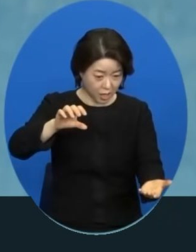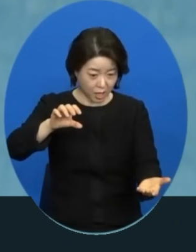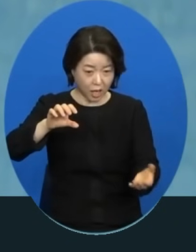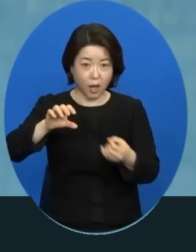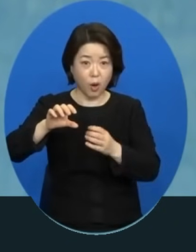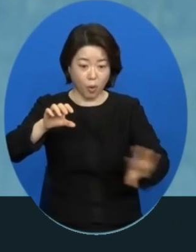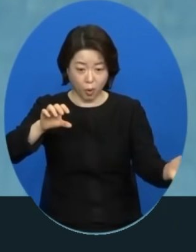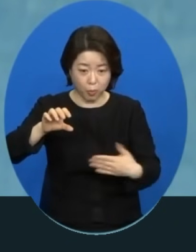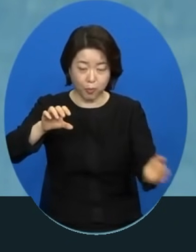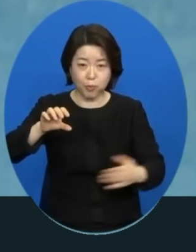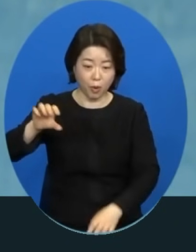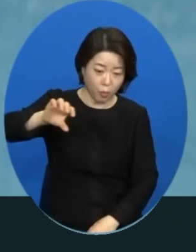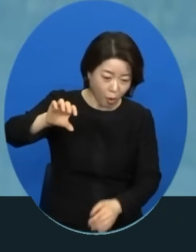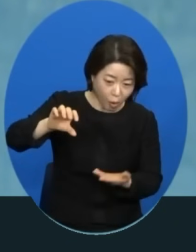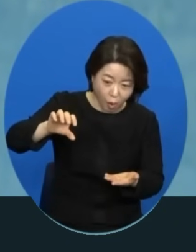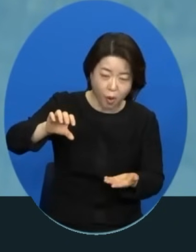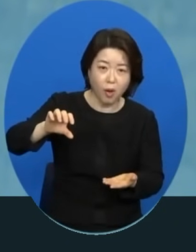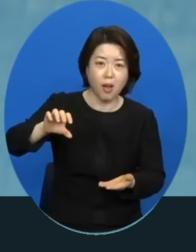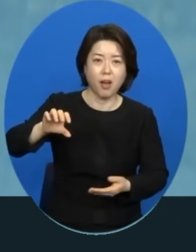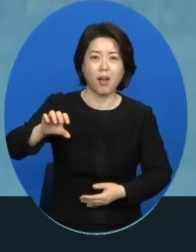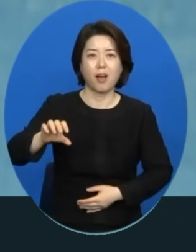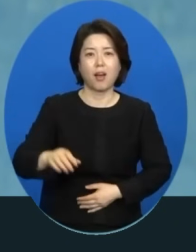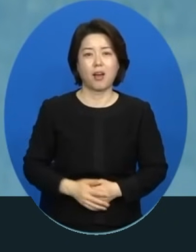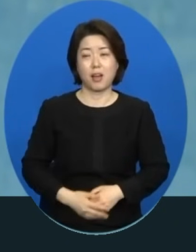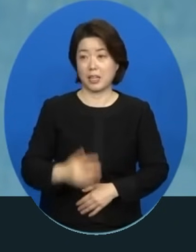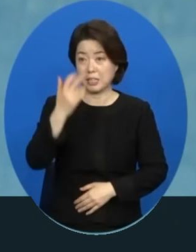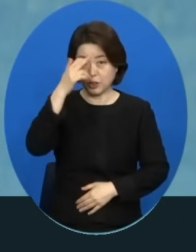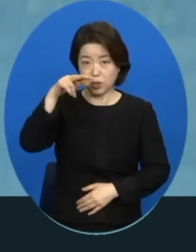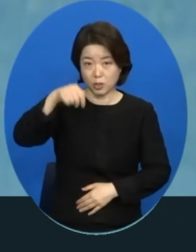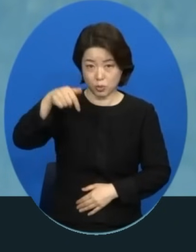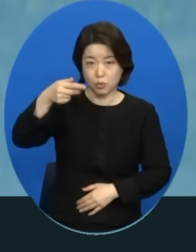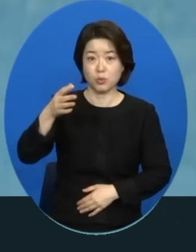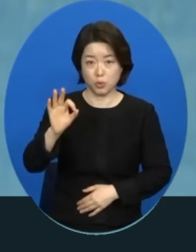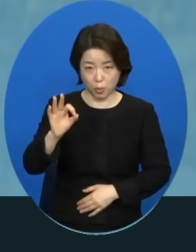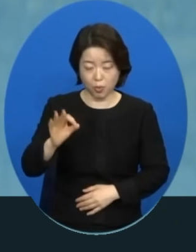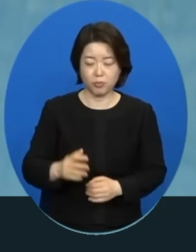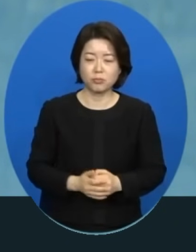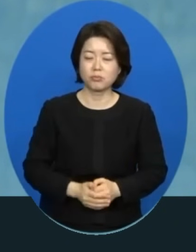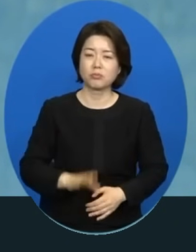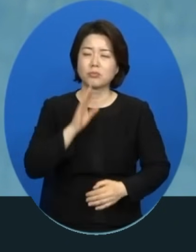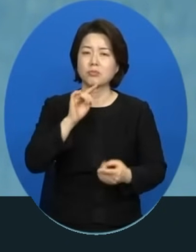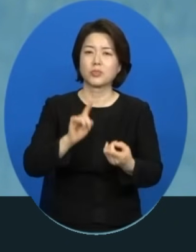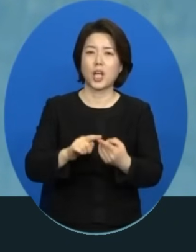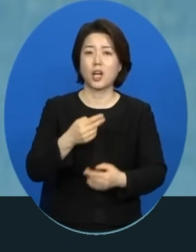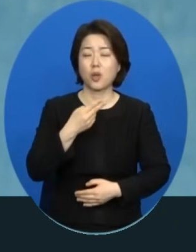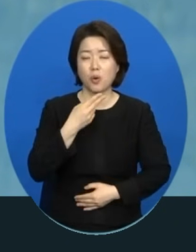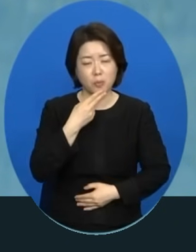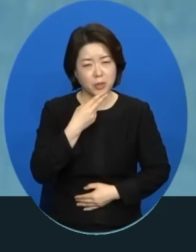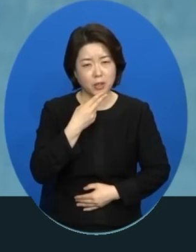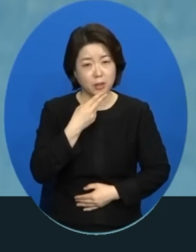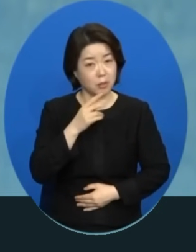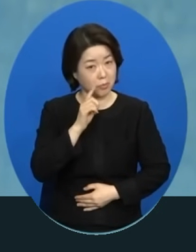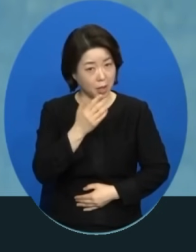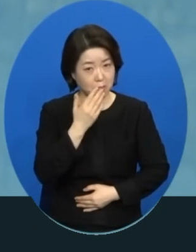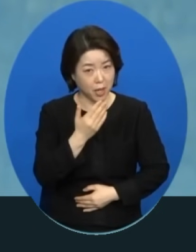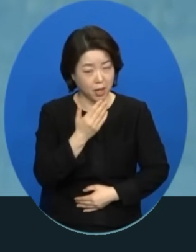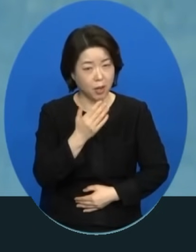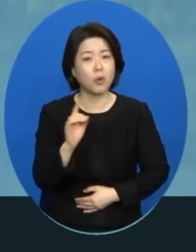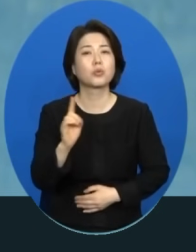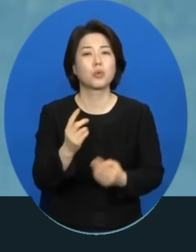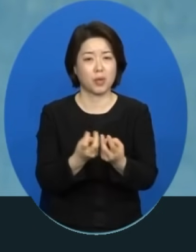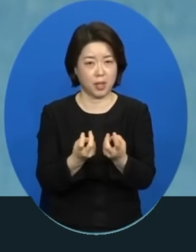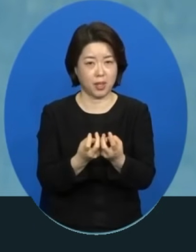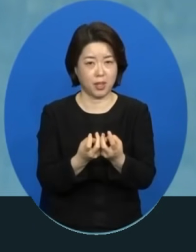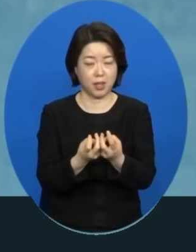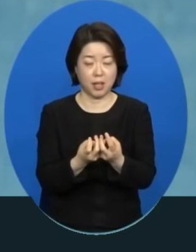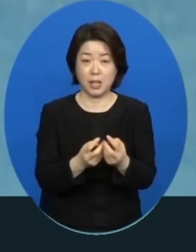교만한 자는 받을 수가 없습니다. 이 최수정 씨가 괜히 당연한 것이 없다라고 했을까요? 그의 마음에는